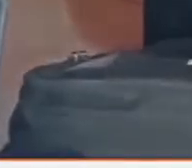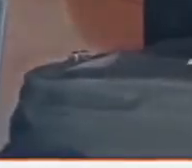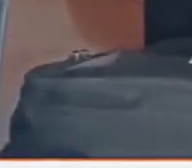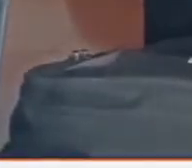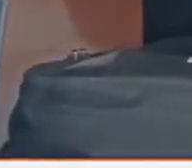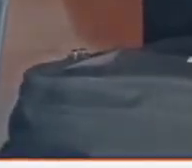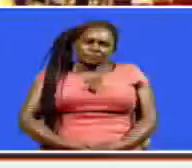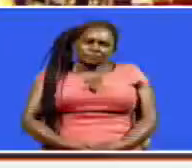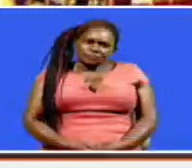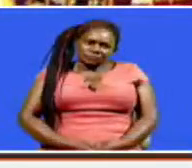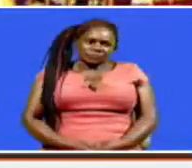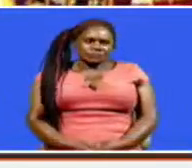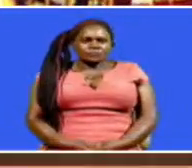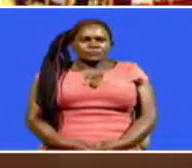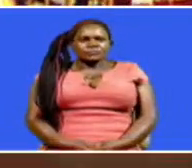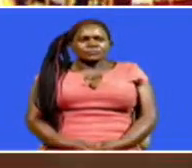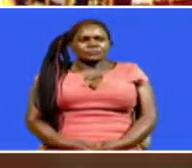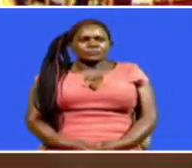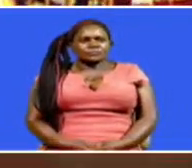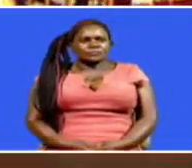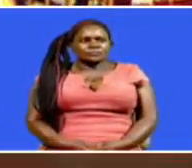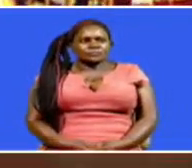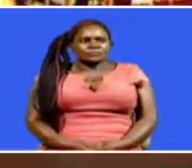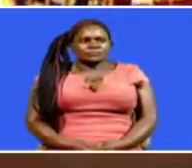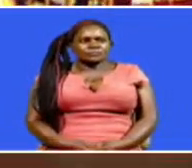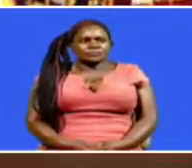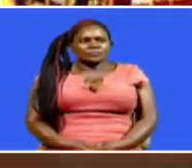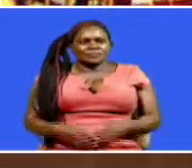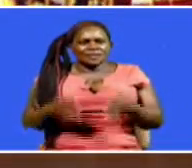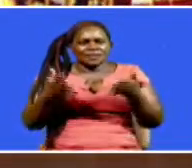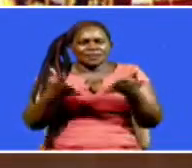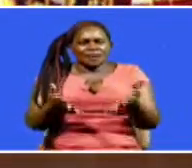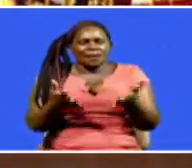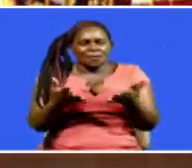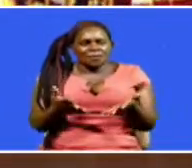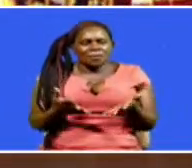Naam, ndio ujio huu ambao ulikuwepo katika